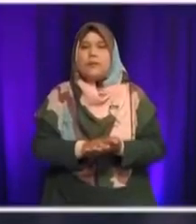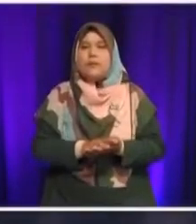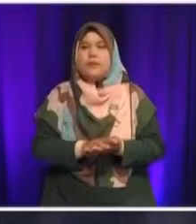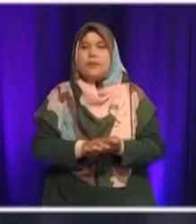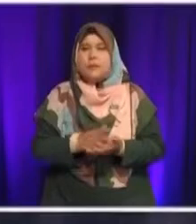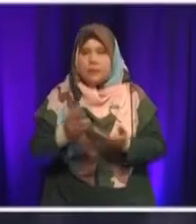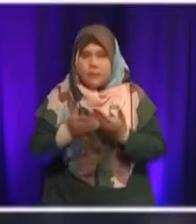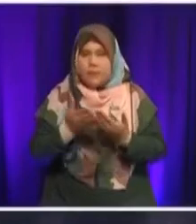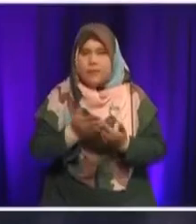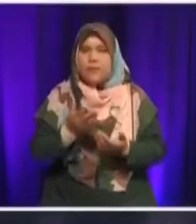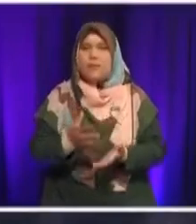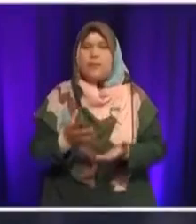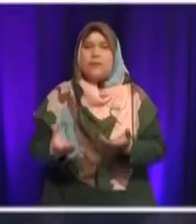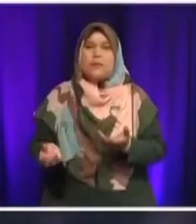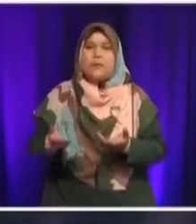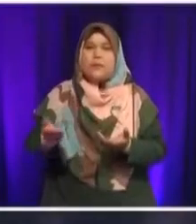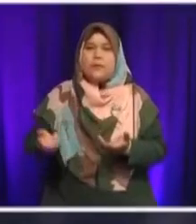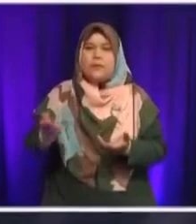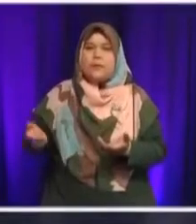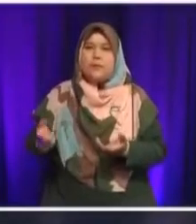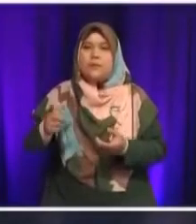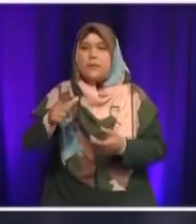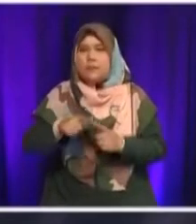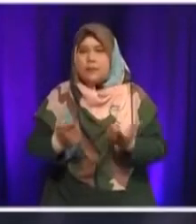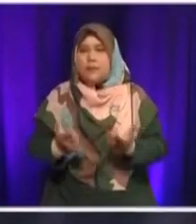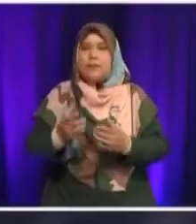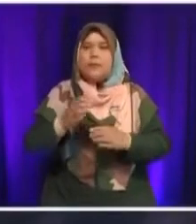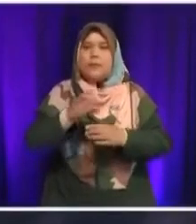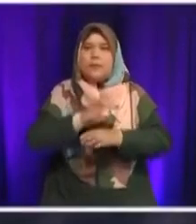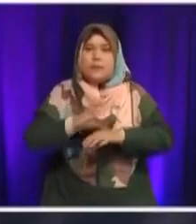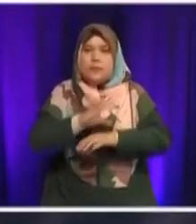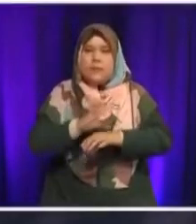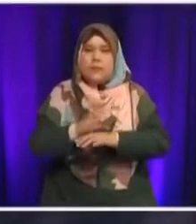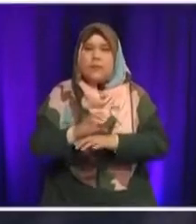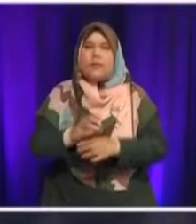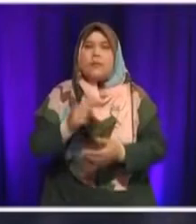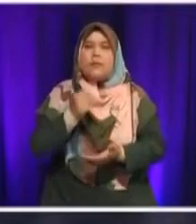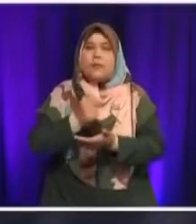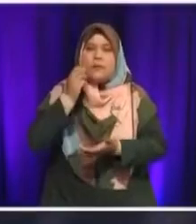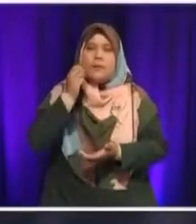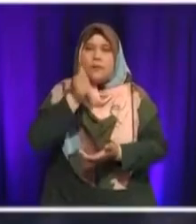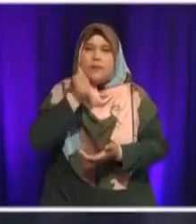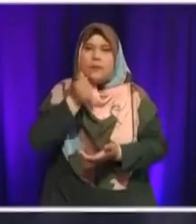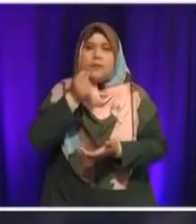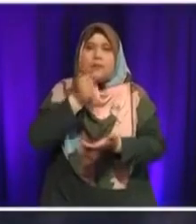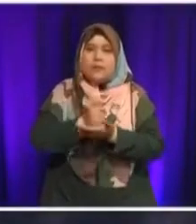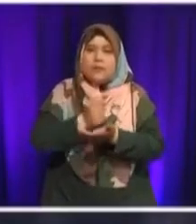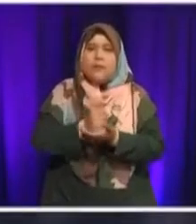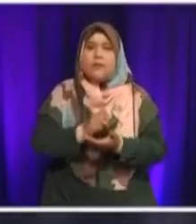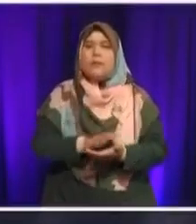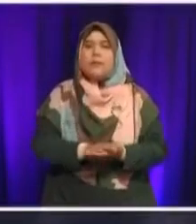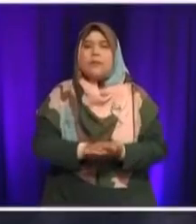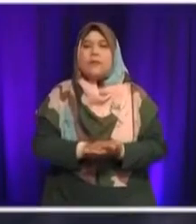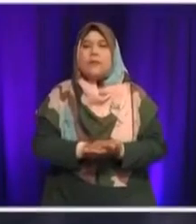bahan-bahan mentah yang lain seperti coklat ataupun konflik hancur ataupun kacang badam ataupun tadi